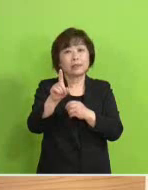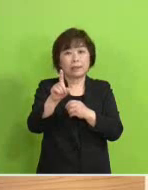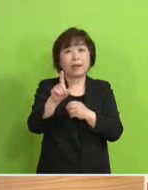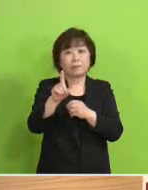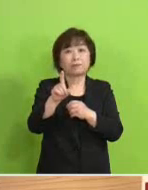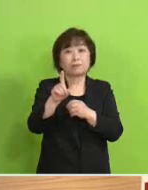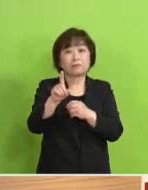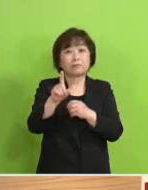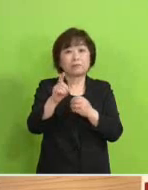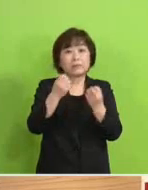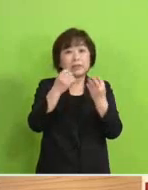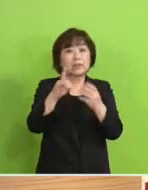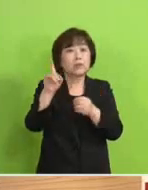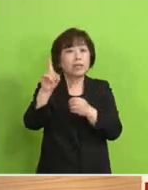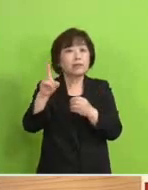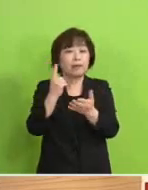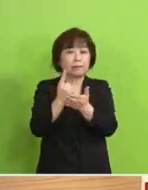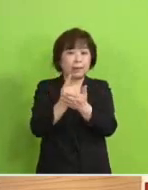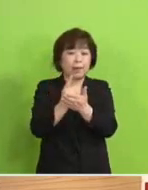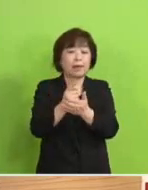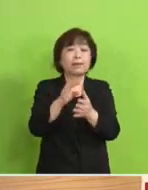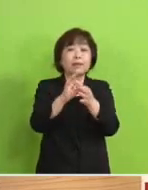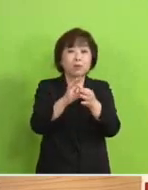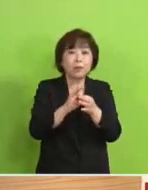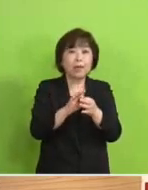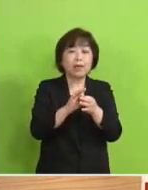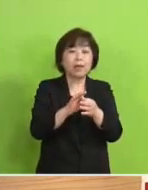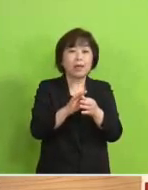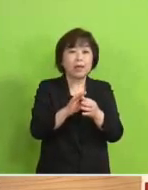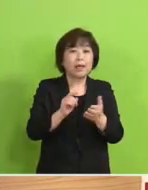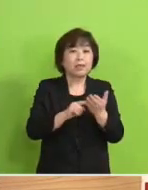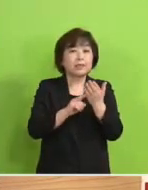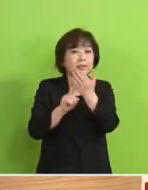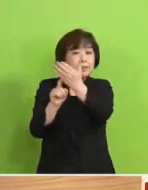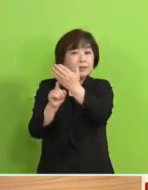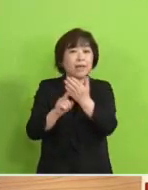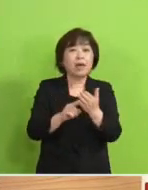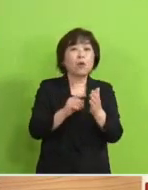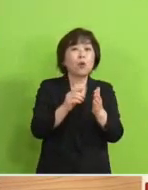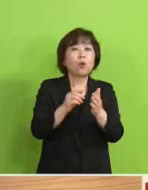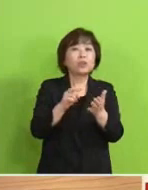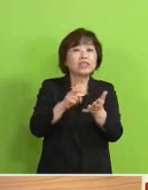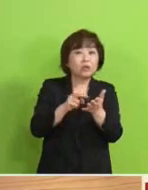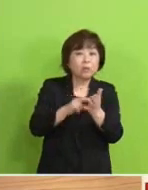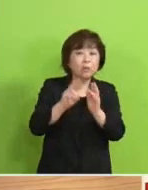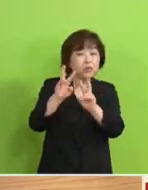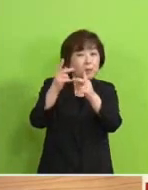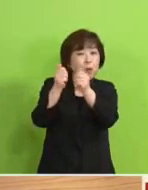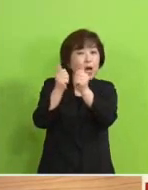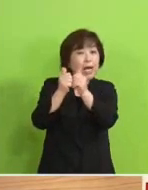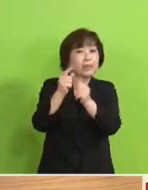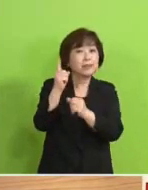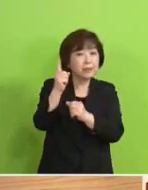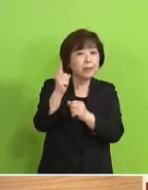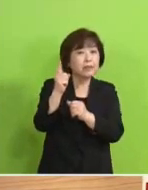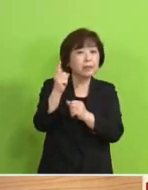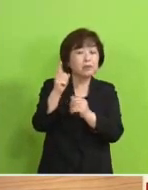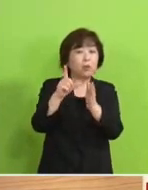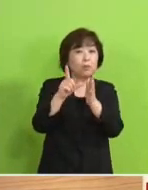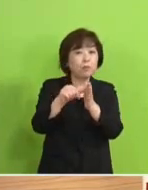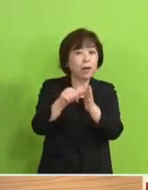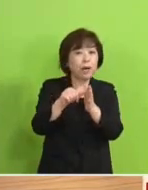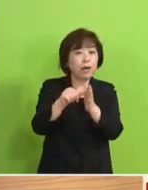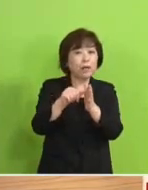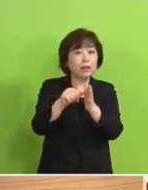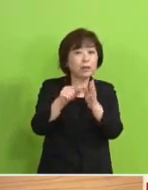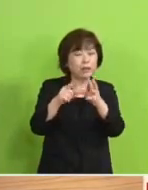ったかな、1件だけですから、まず申請しても、専門家会議では、訴状